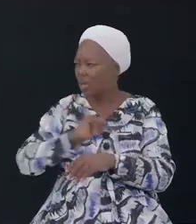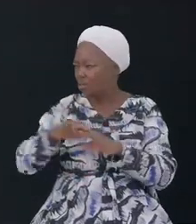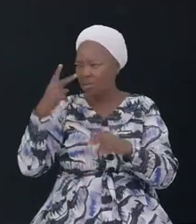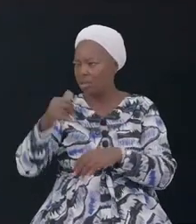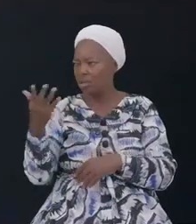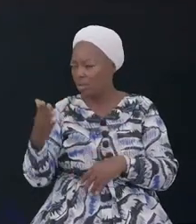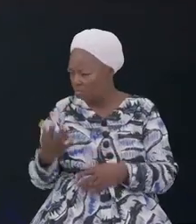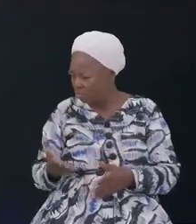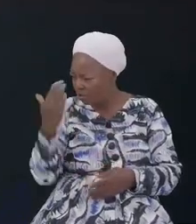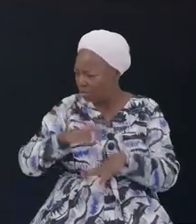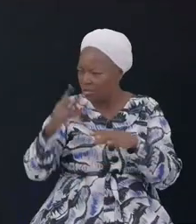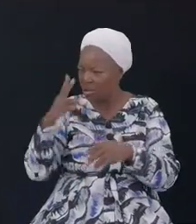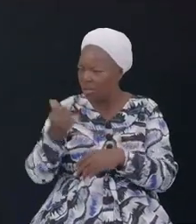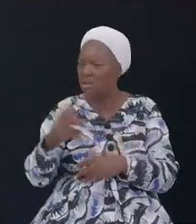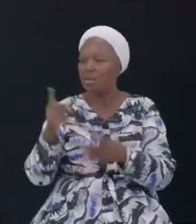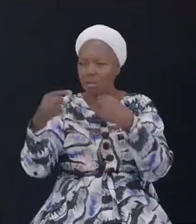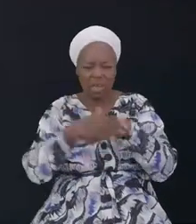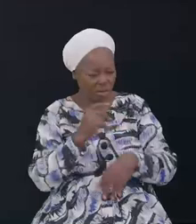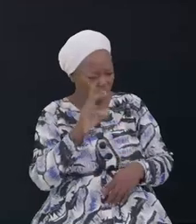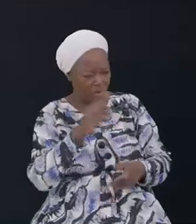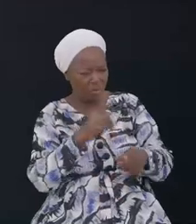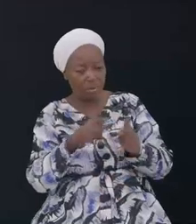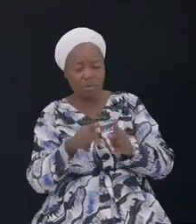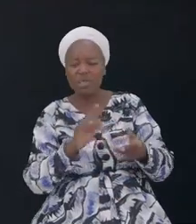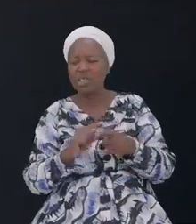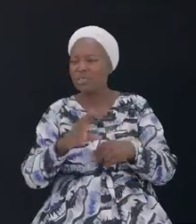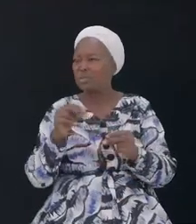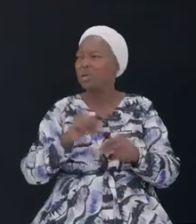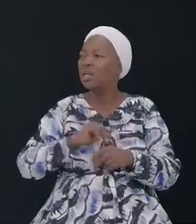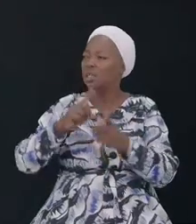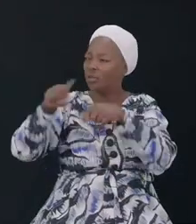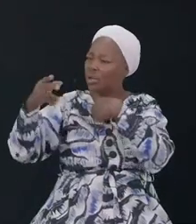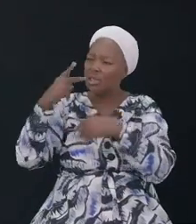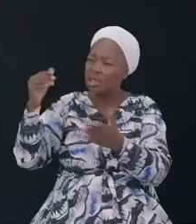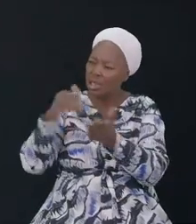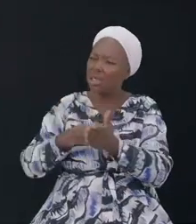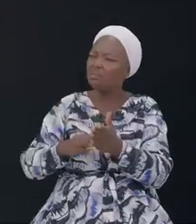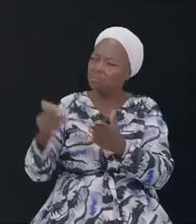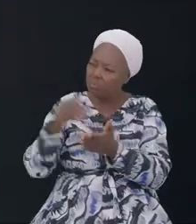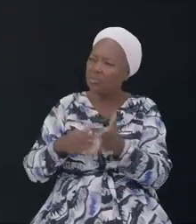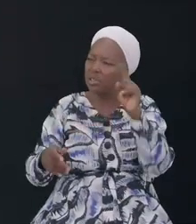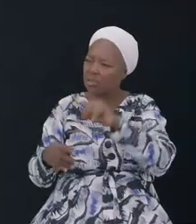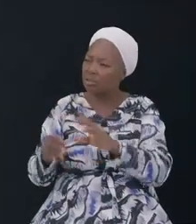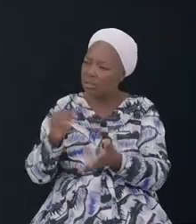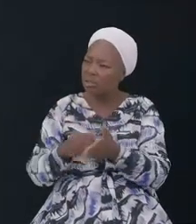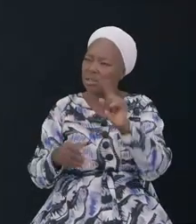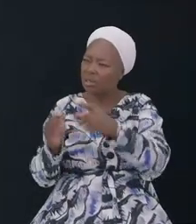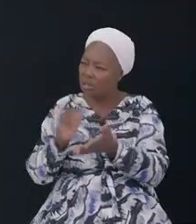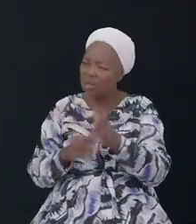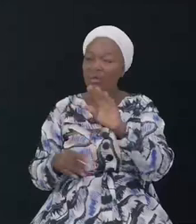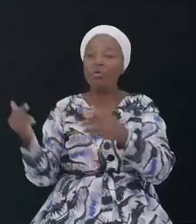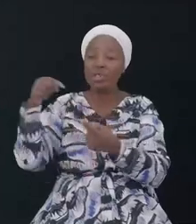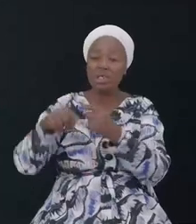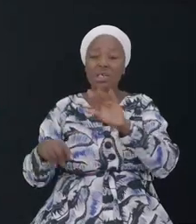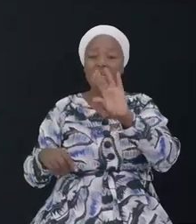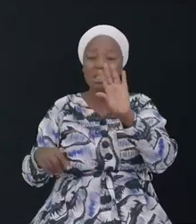que tu fais partie de ces gens-là? Non, repas encore. Il est parti, deuxième, troisième, quatrième fois, sixième fois. Septième fois, il a